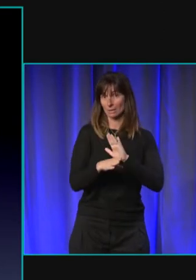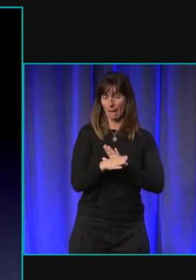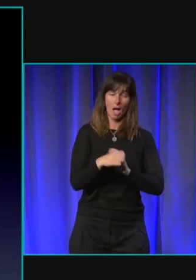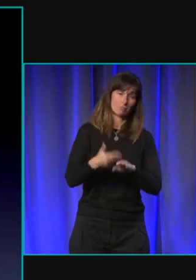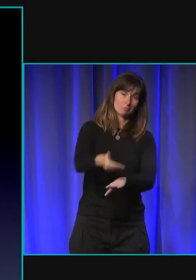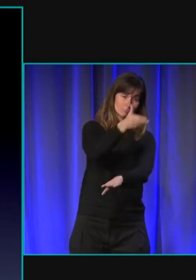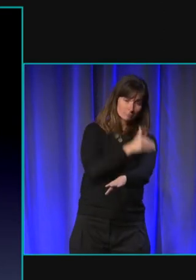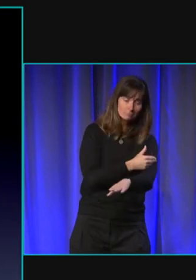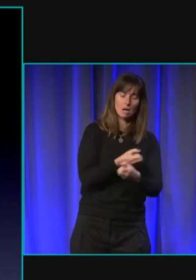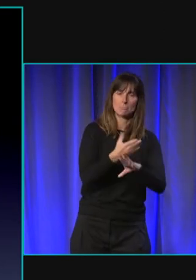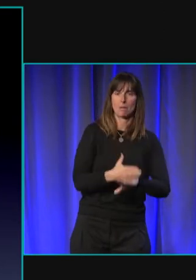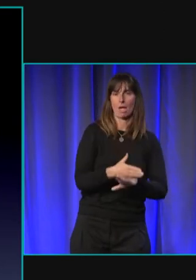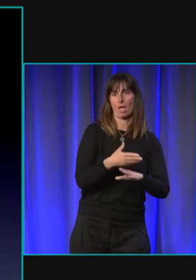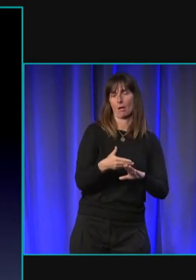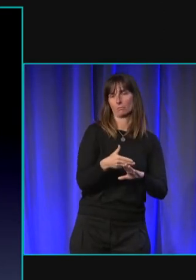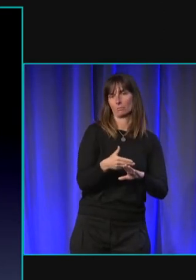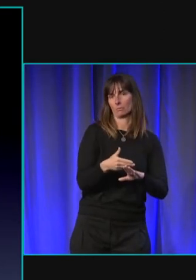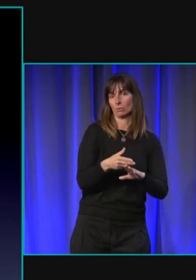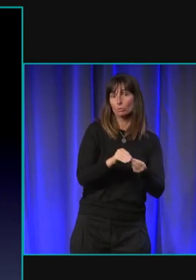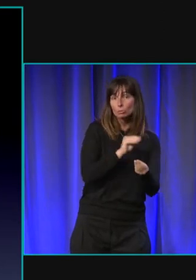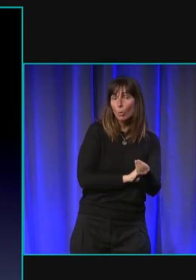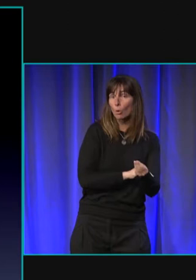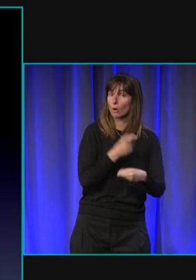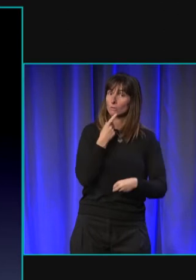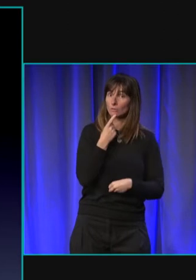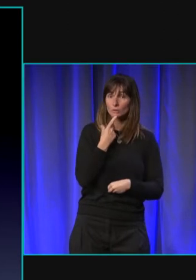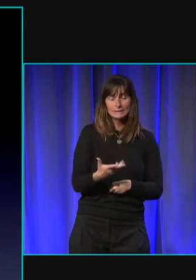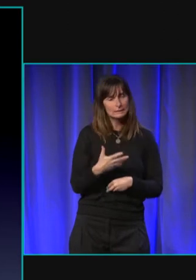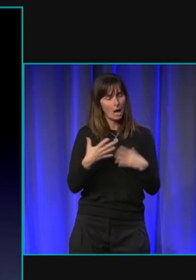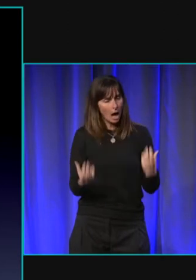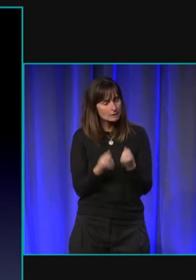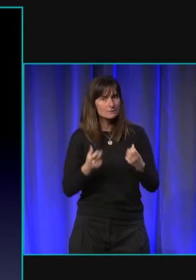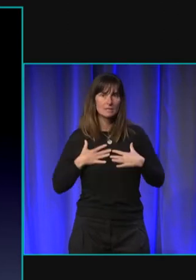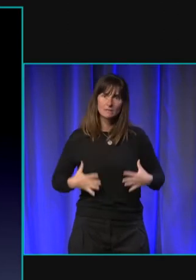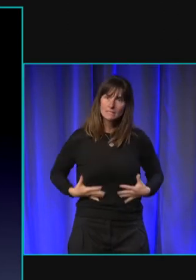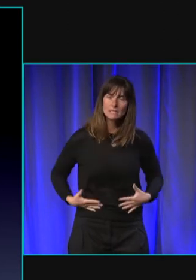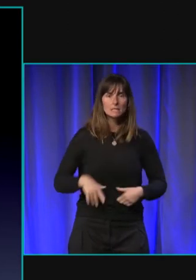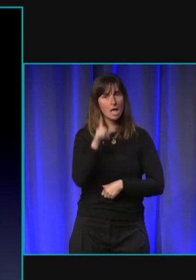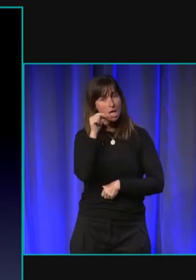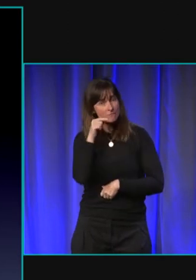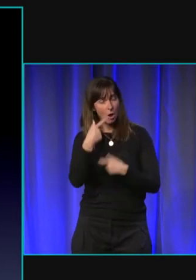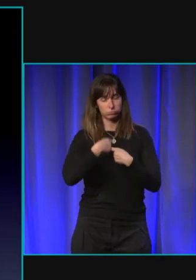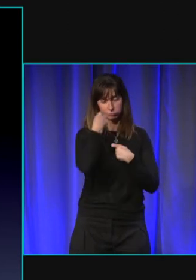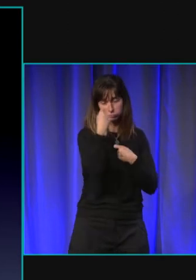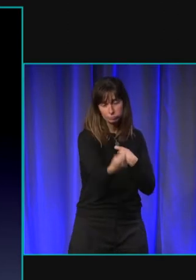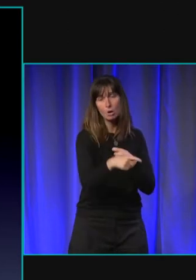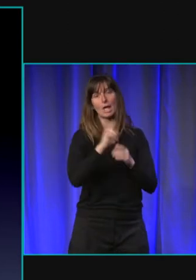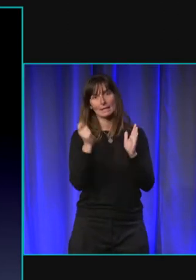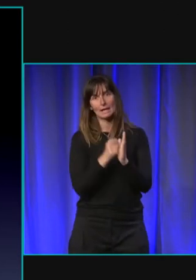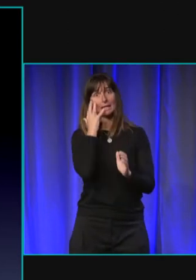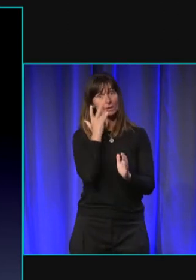Et pour ça, il ne faut pas hésiter à proposer de l'activité physique, de l'endurance au moment de l'adolescence et